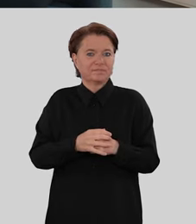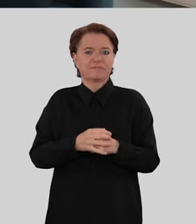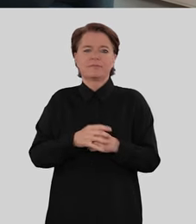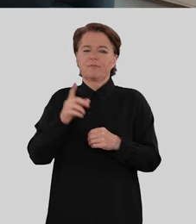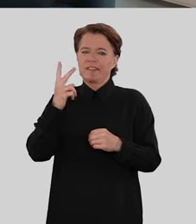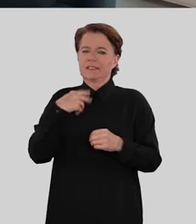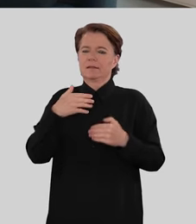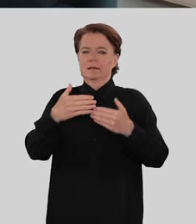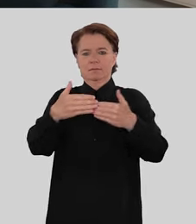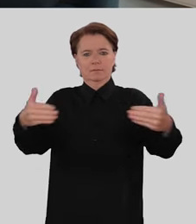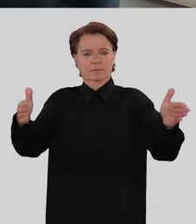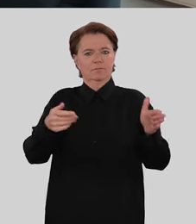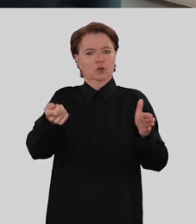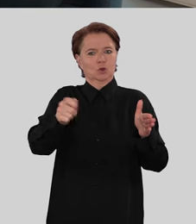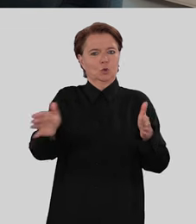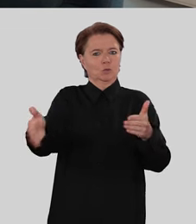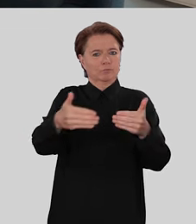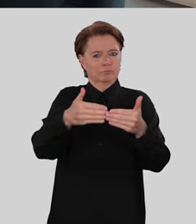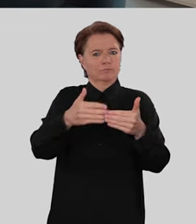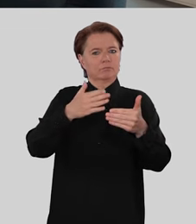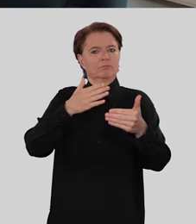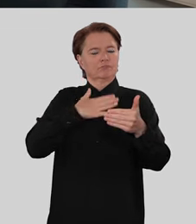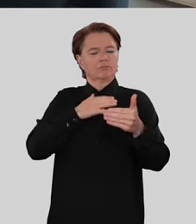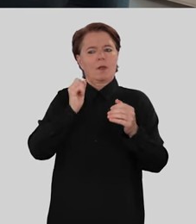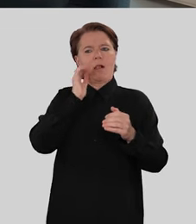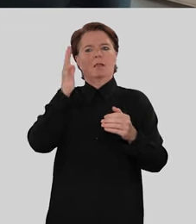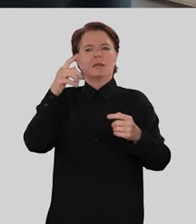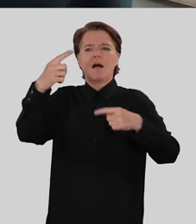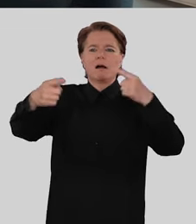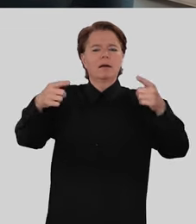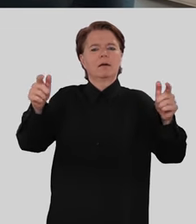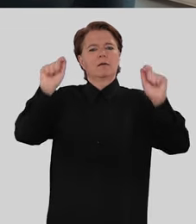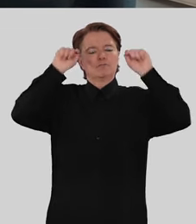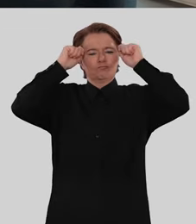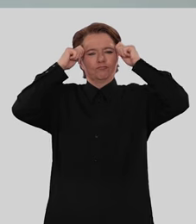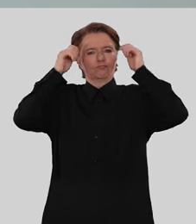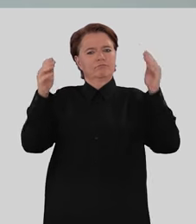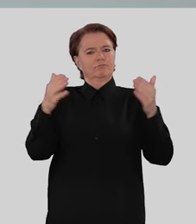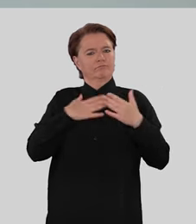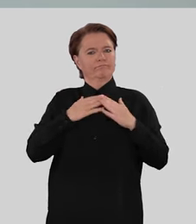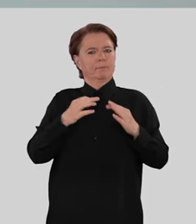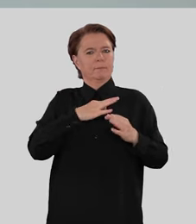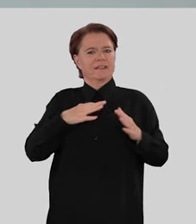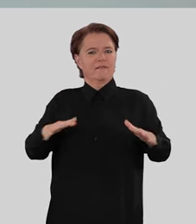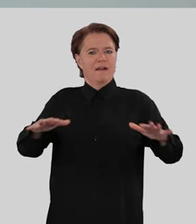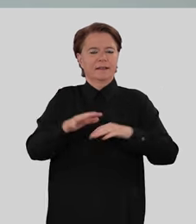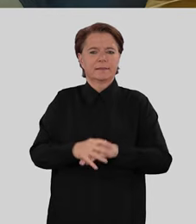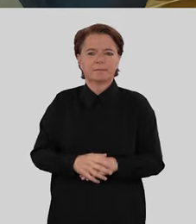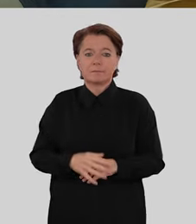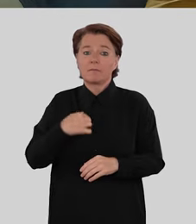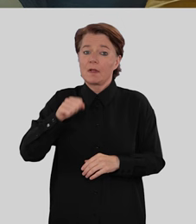einen abgeschlossenen Raum zu haben, hinter mir die Tür zuzumachen und mich vom Alltag zu erholen. Ich kann kochen, ohne dass es wen